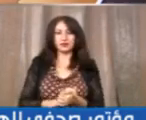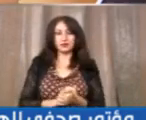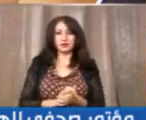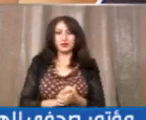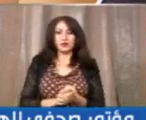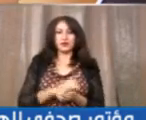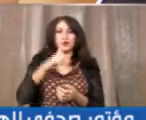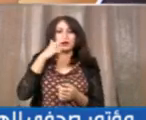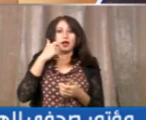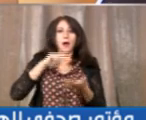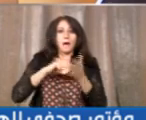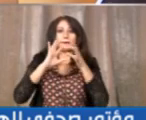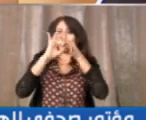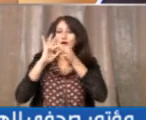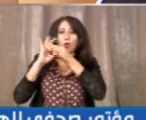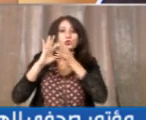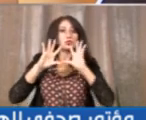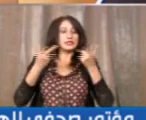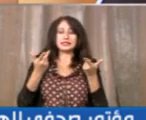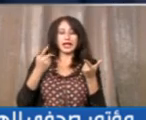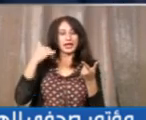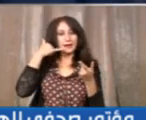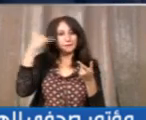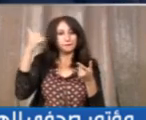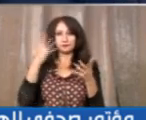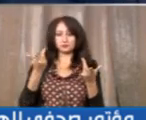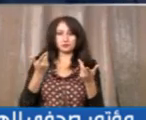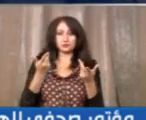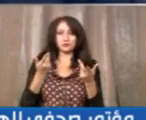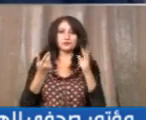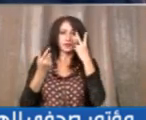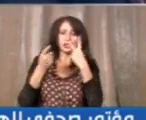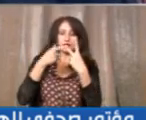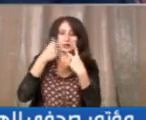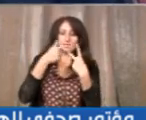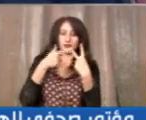طرق التواصل مع الهيئه ودي برضو لها شقين